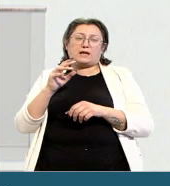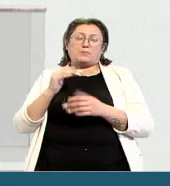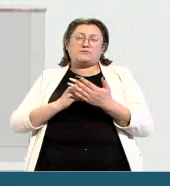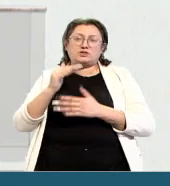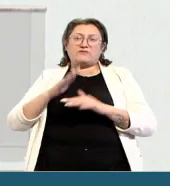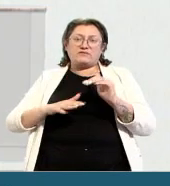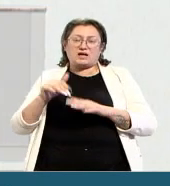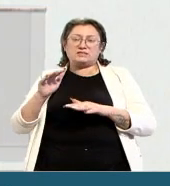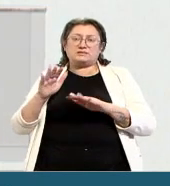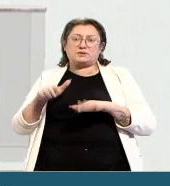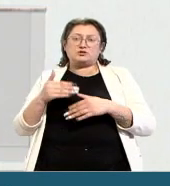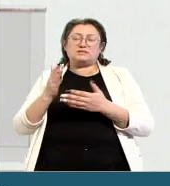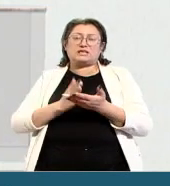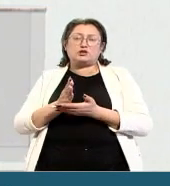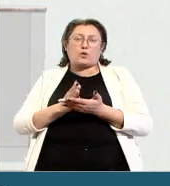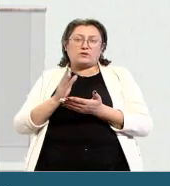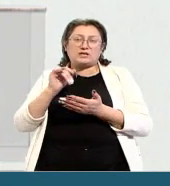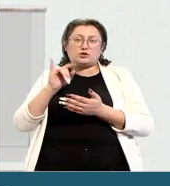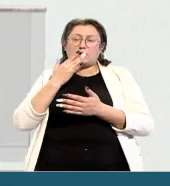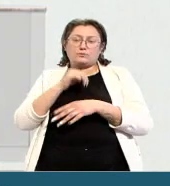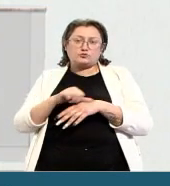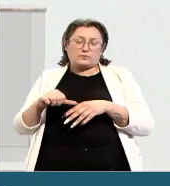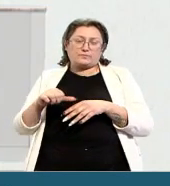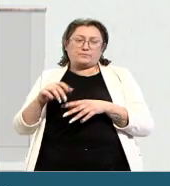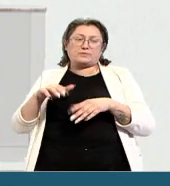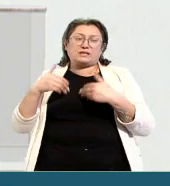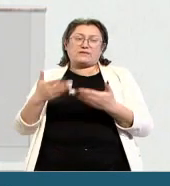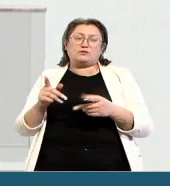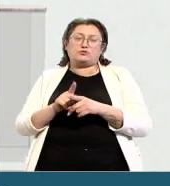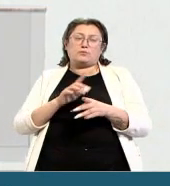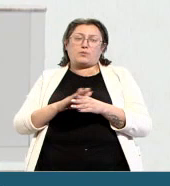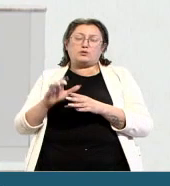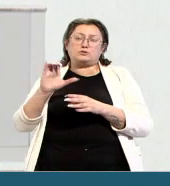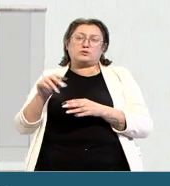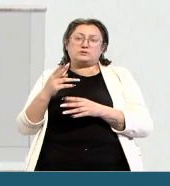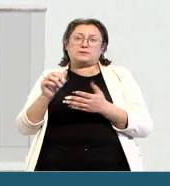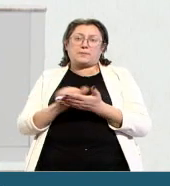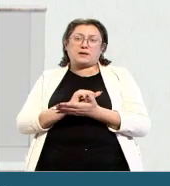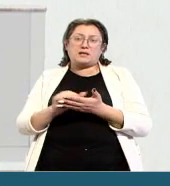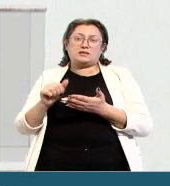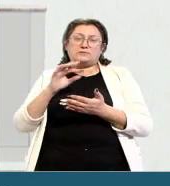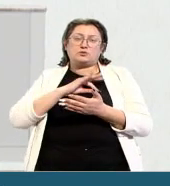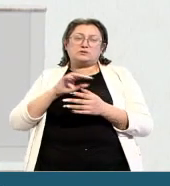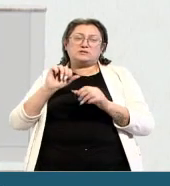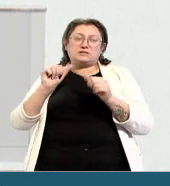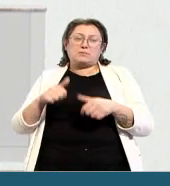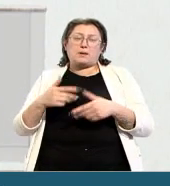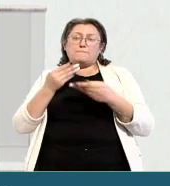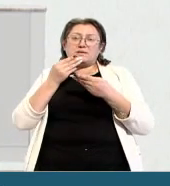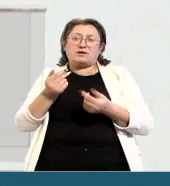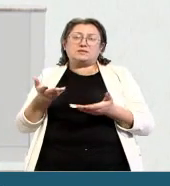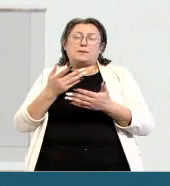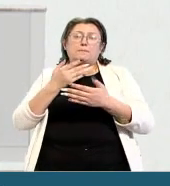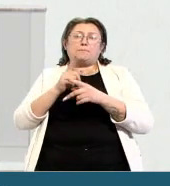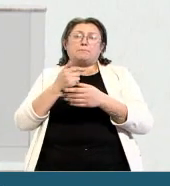повышение квалификации, прохождение стажировки за рубежом. Предоставлен также полный социальный пакет, внедрена система мотивации и